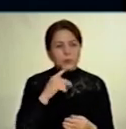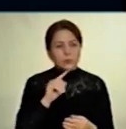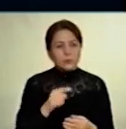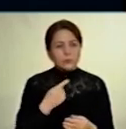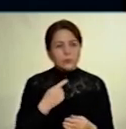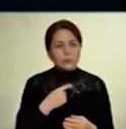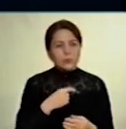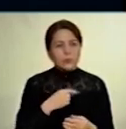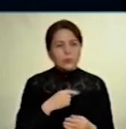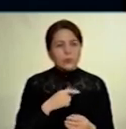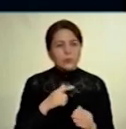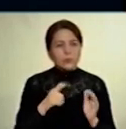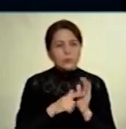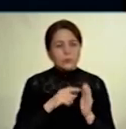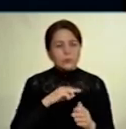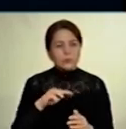2.10000dan